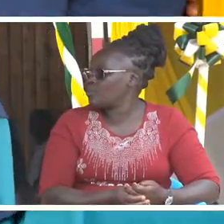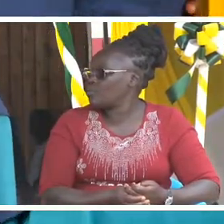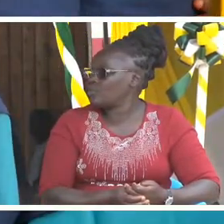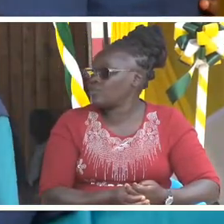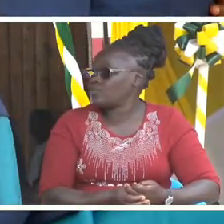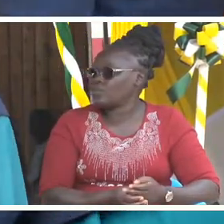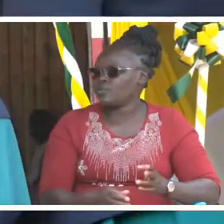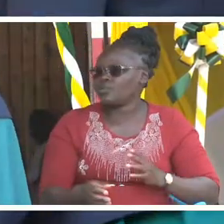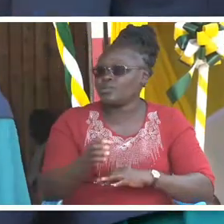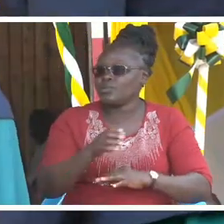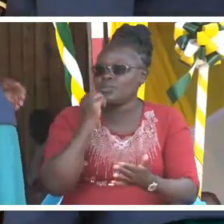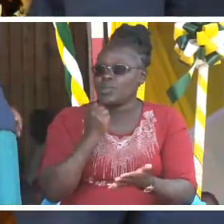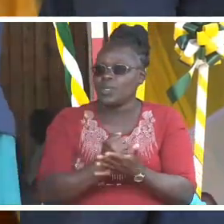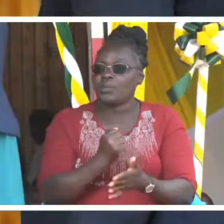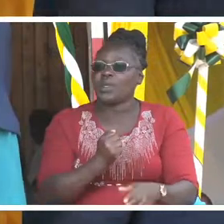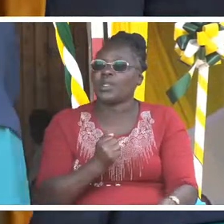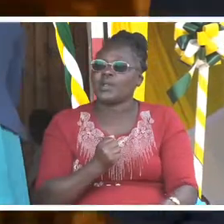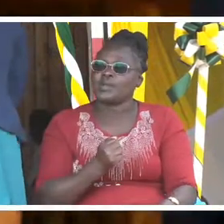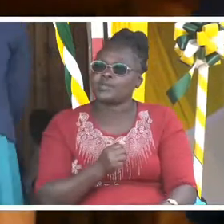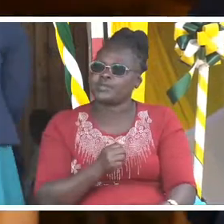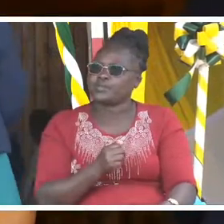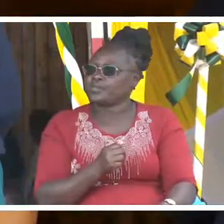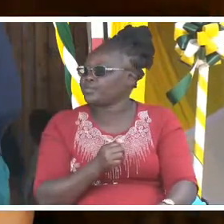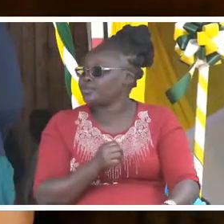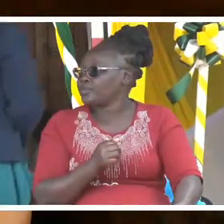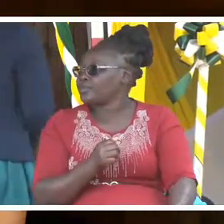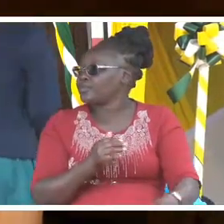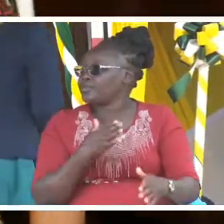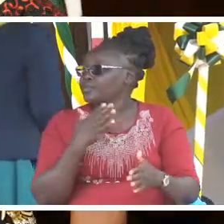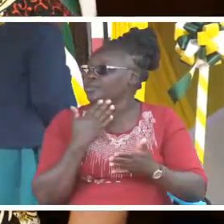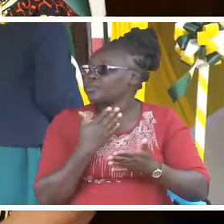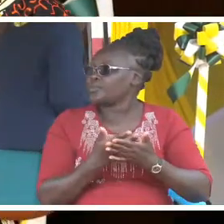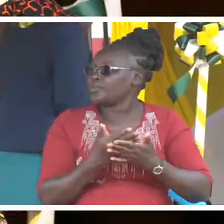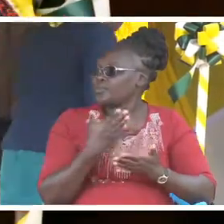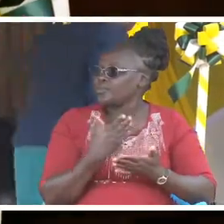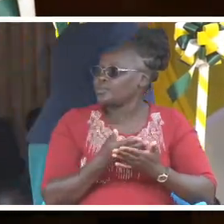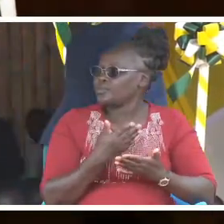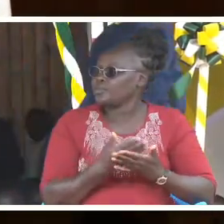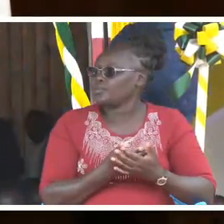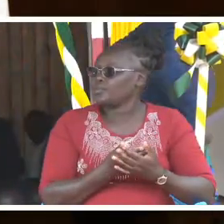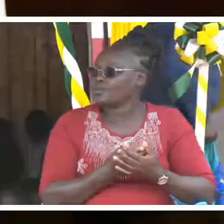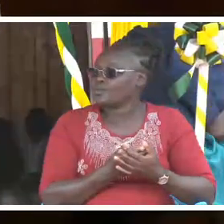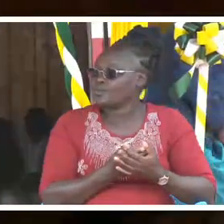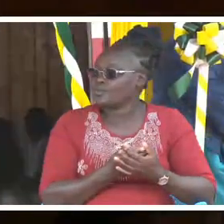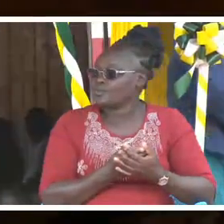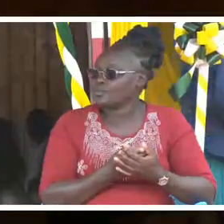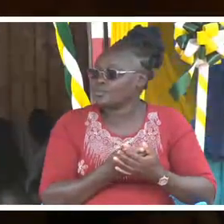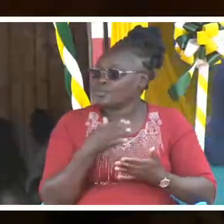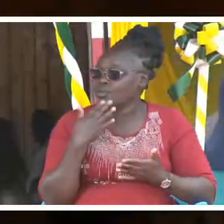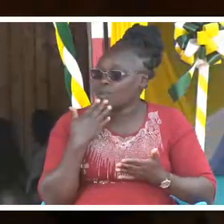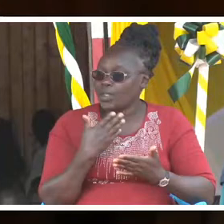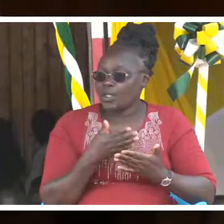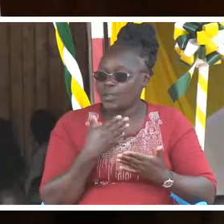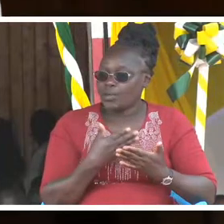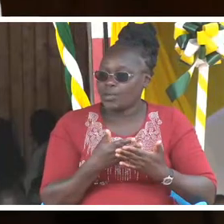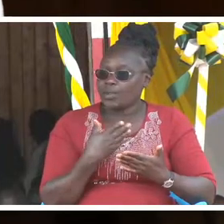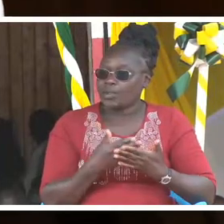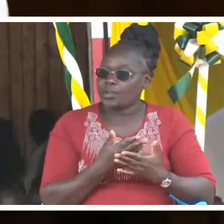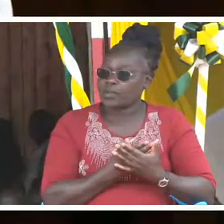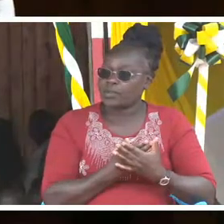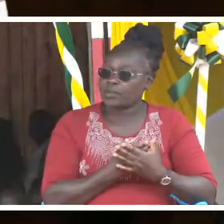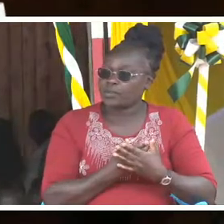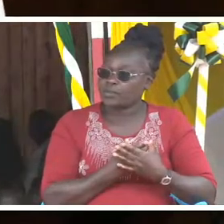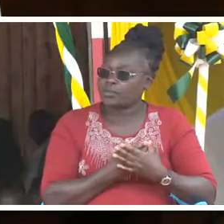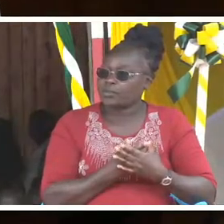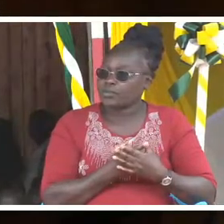Amen. Asante mama wetu wa county yetu ya Nandi, mheshimiwa Cynthia Muge. President